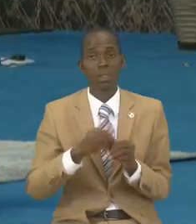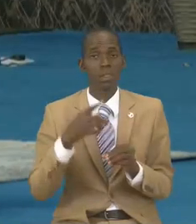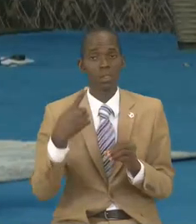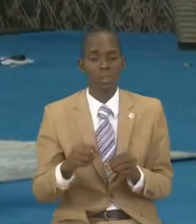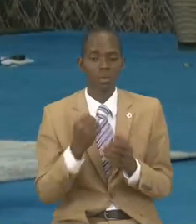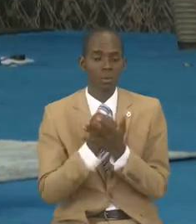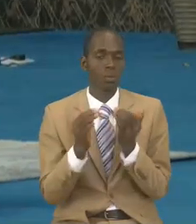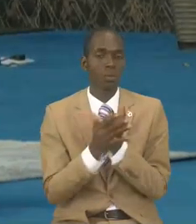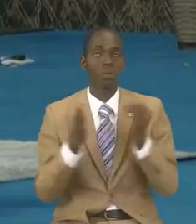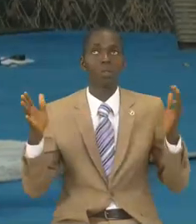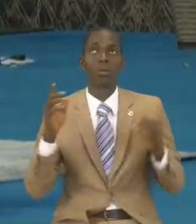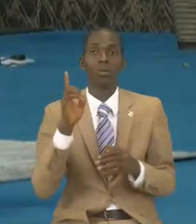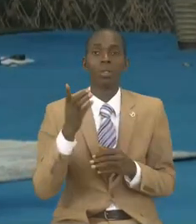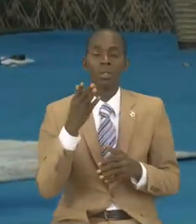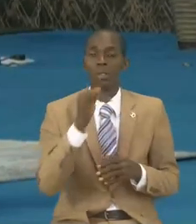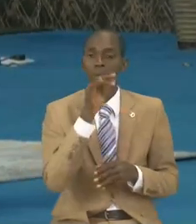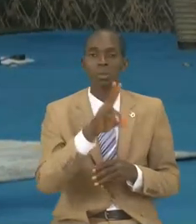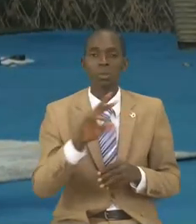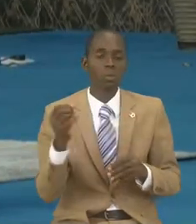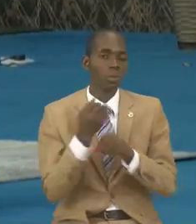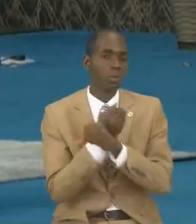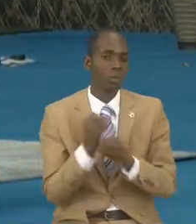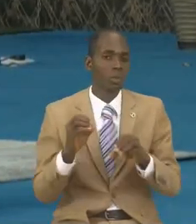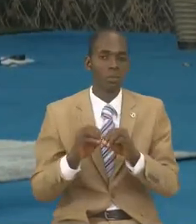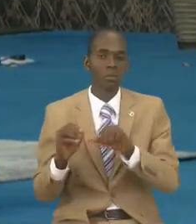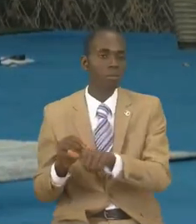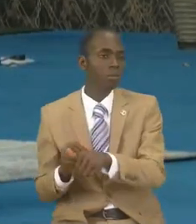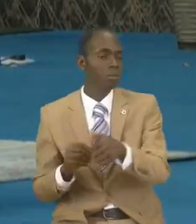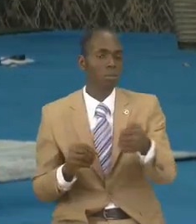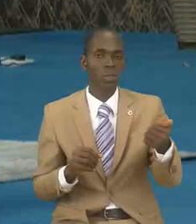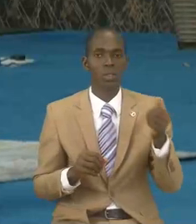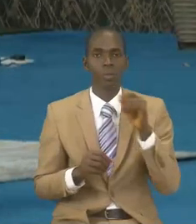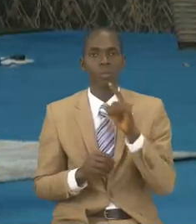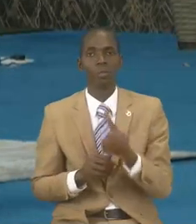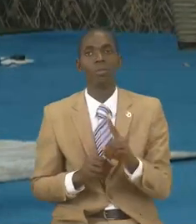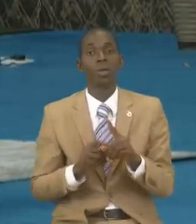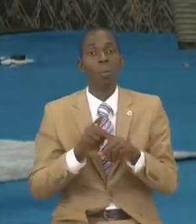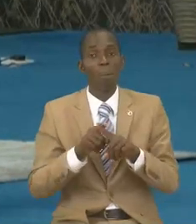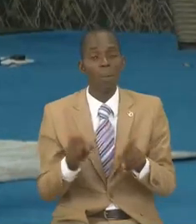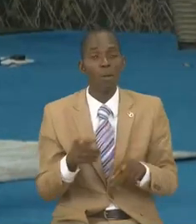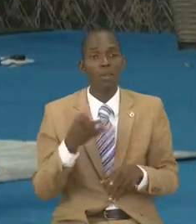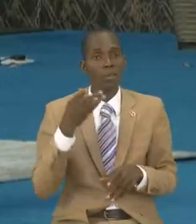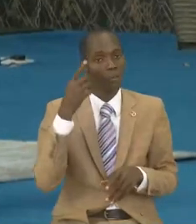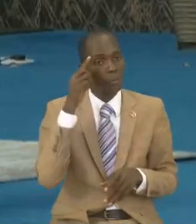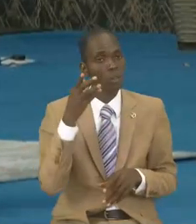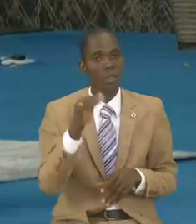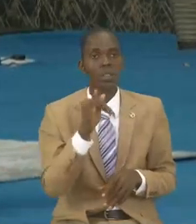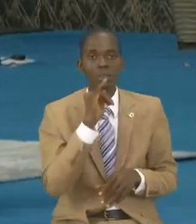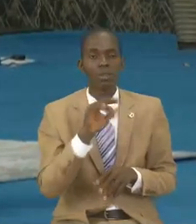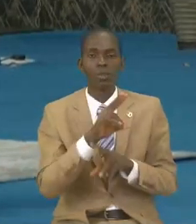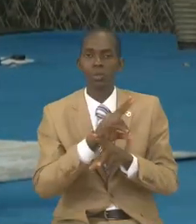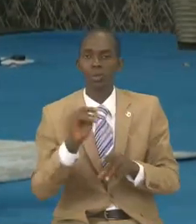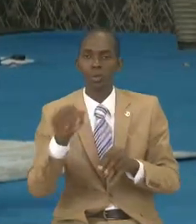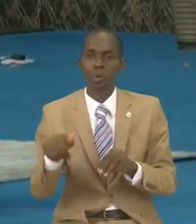qui est crucifié, Christ, il n'y a de salut en aucun autre. Car il n'y a sous